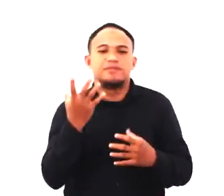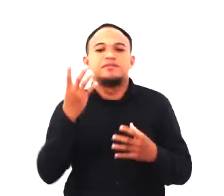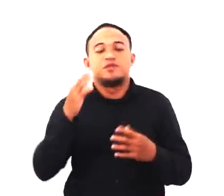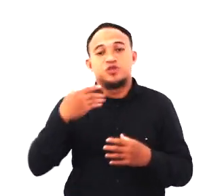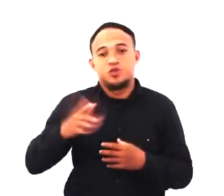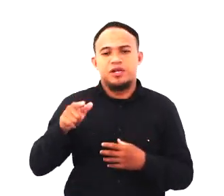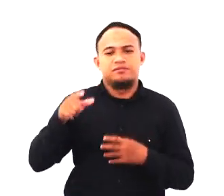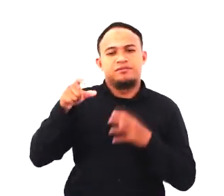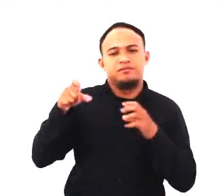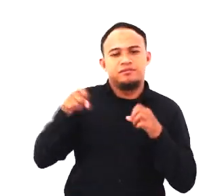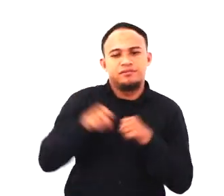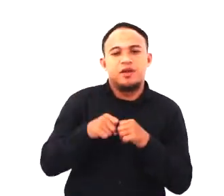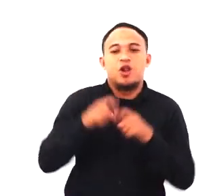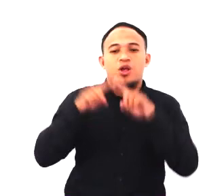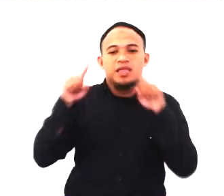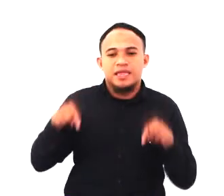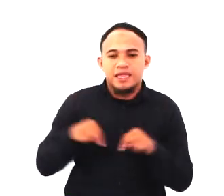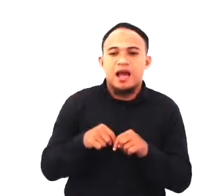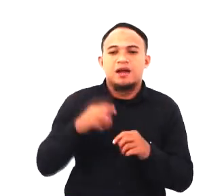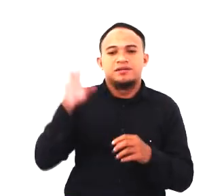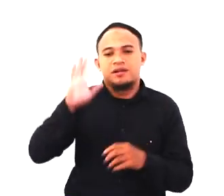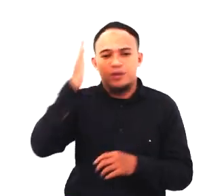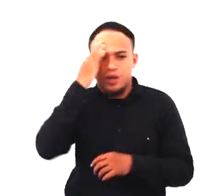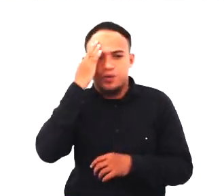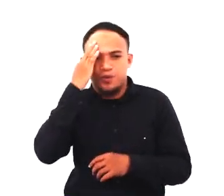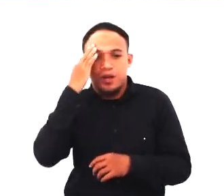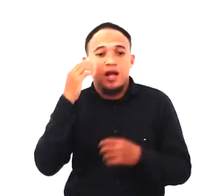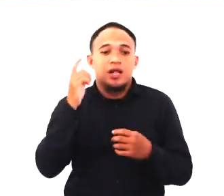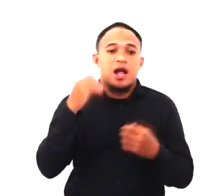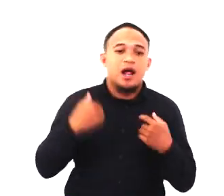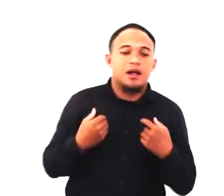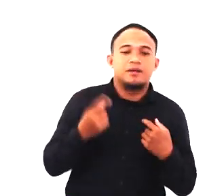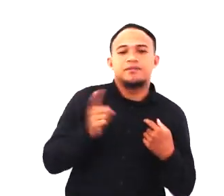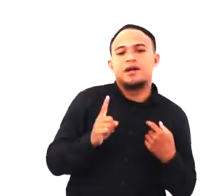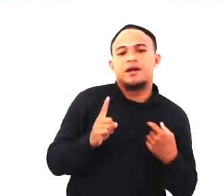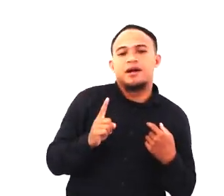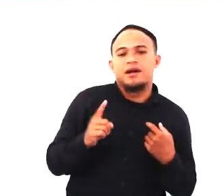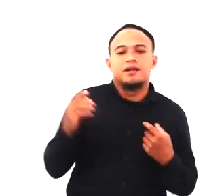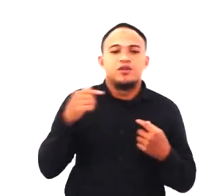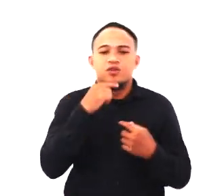24%. Akhirnya pekerjaannya kurang berkualitas.